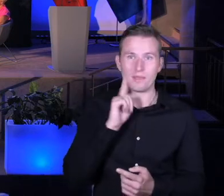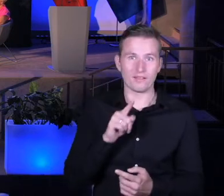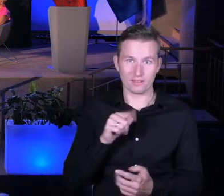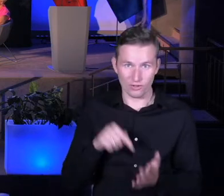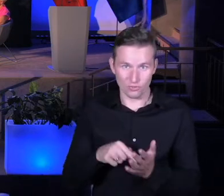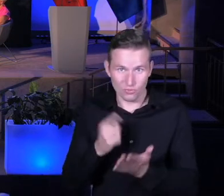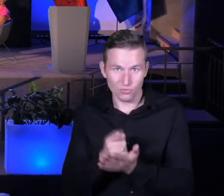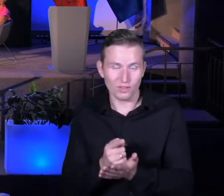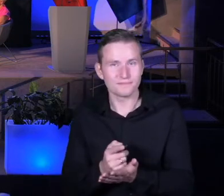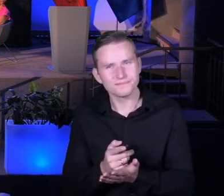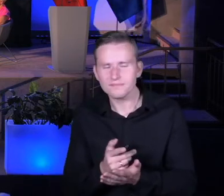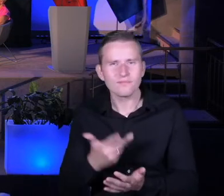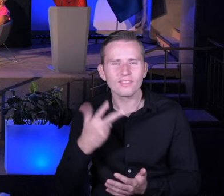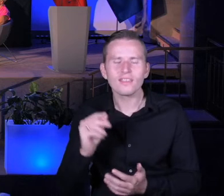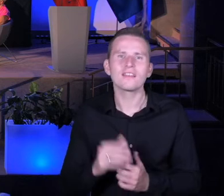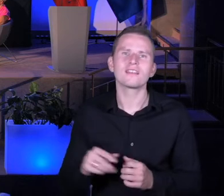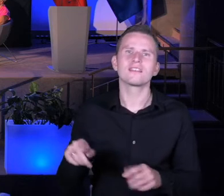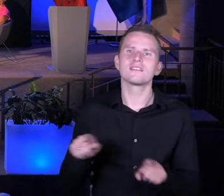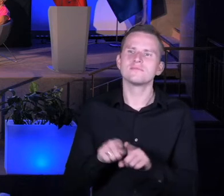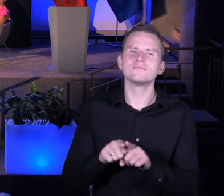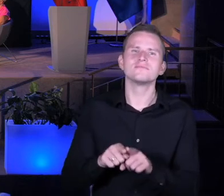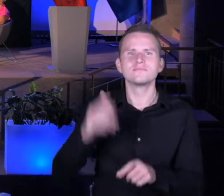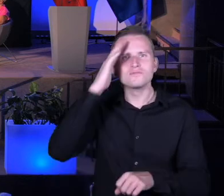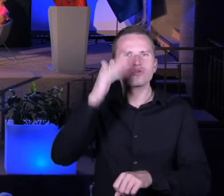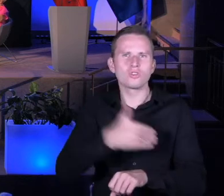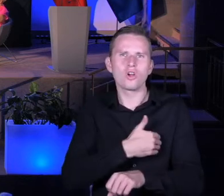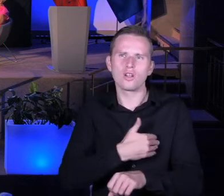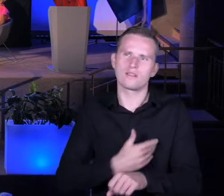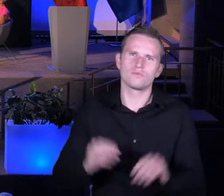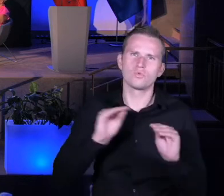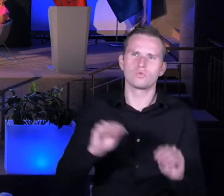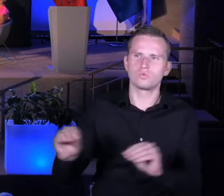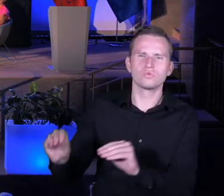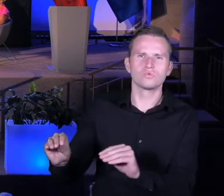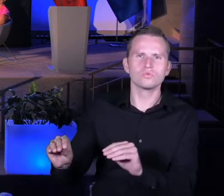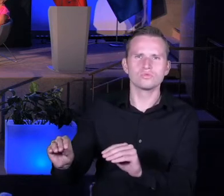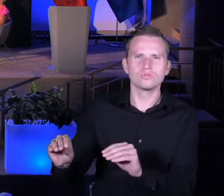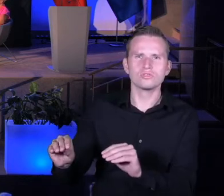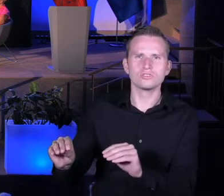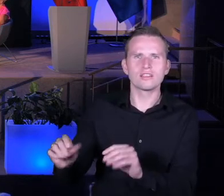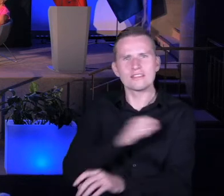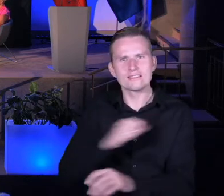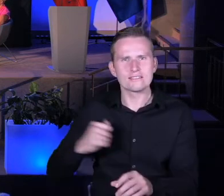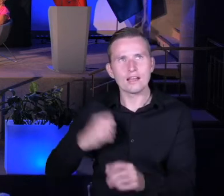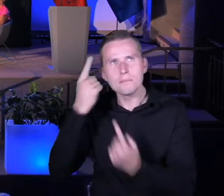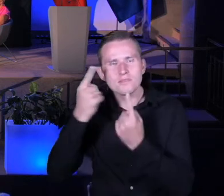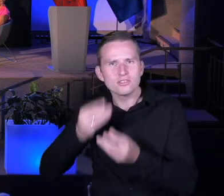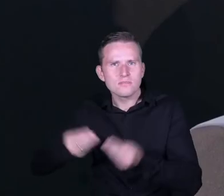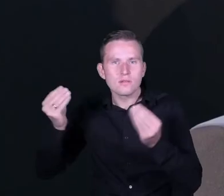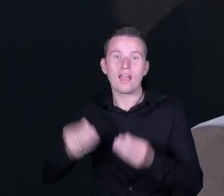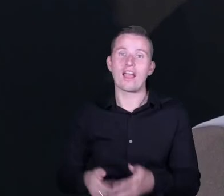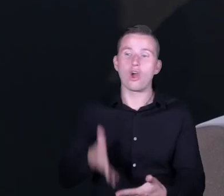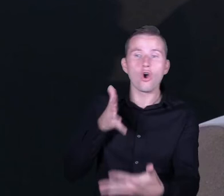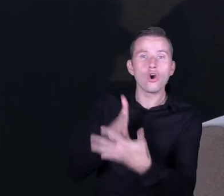szkole funkcjonuje ocenianie kształtujące. I wróciliśmy jakby do podstaw oceniania kształtującego,